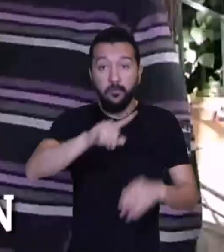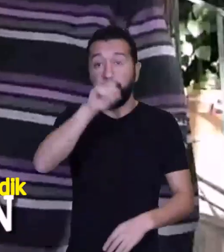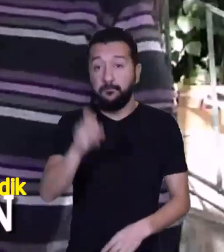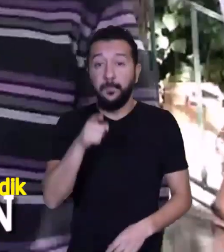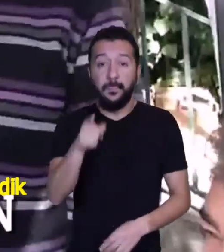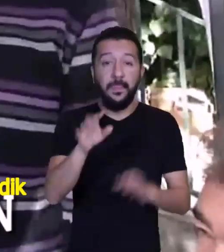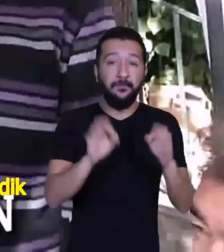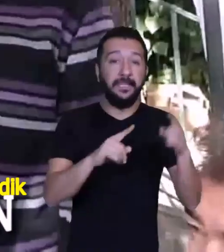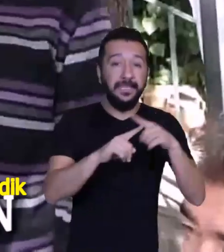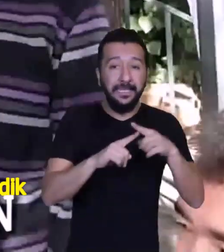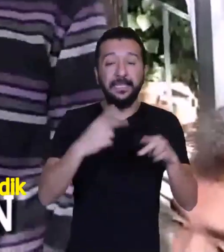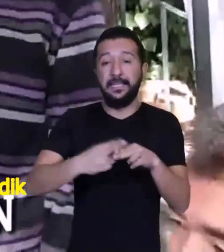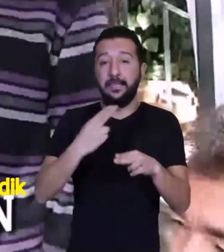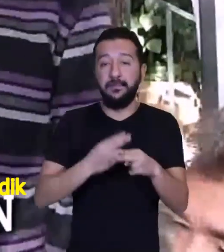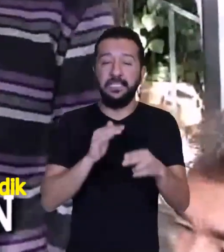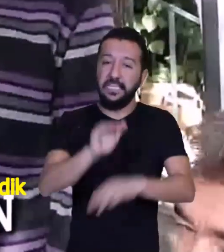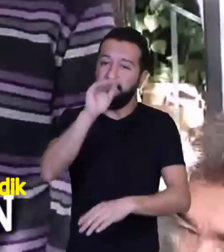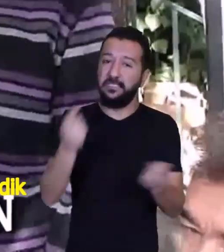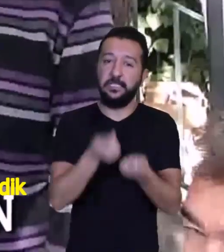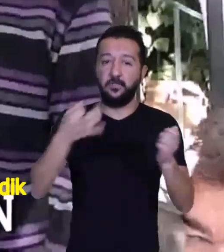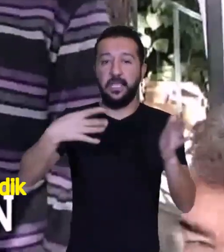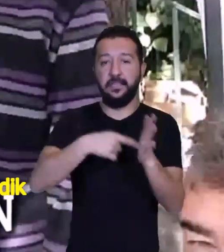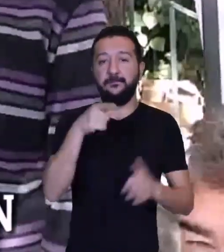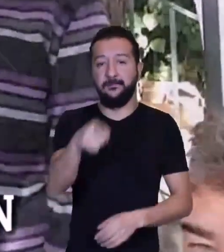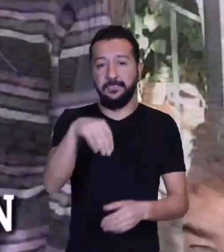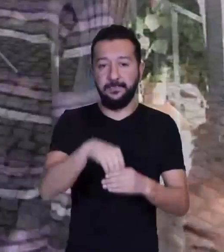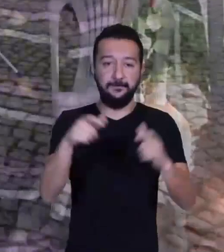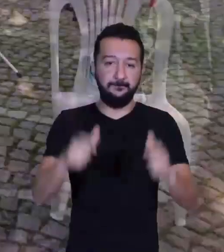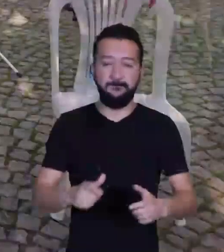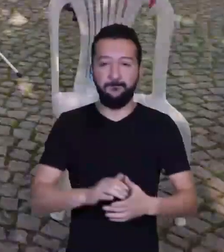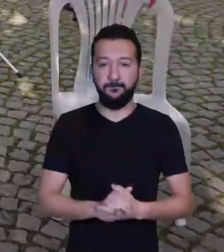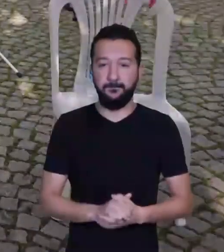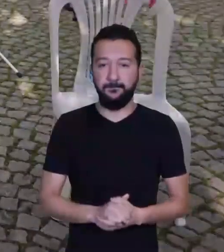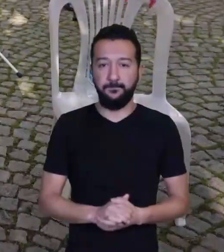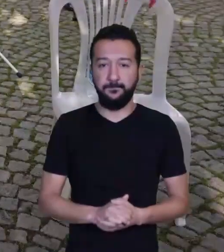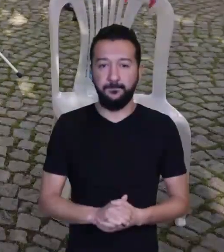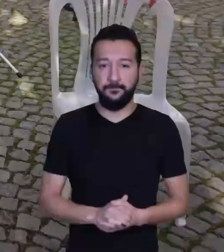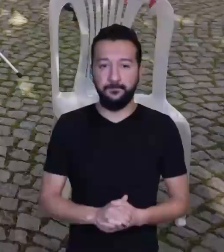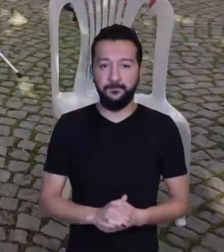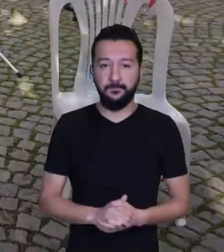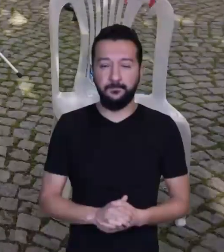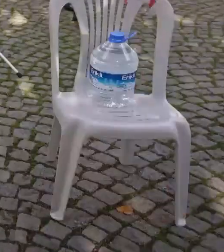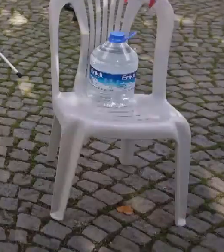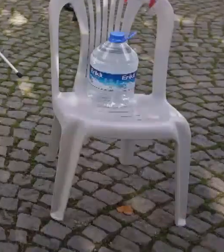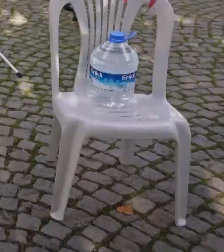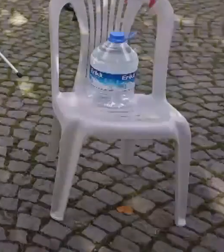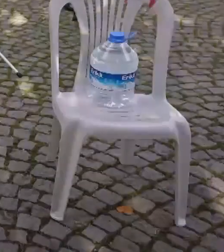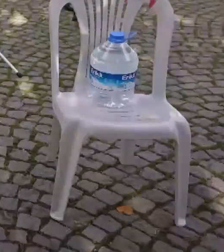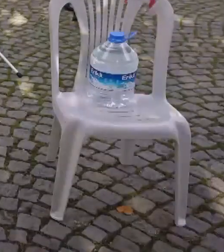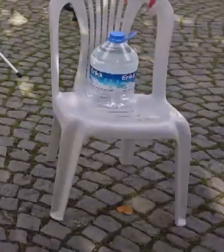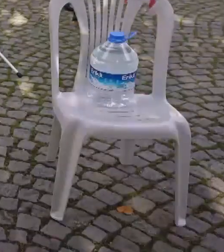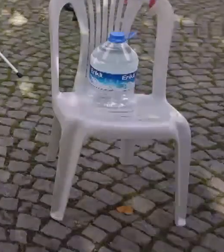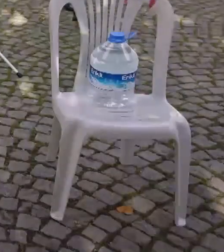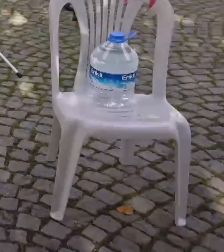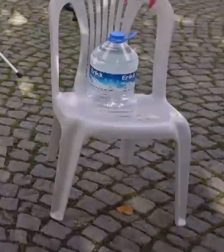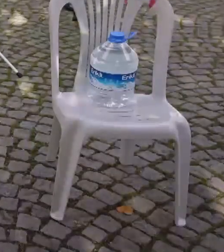de 3D deneyimini yaşatmayı hedefledik biz bu sefer İstanbul'da. İstanbul sokaklarının canlandırıldığı parkurda beyaz bastonuyla